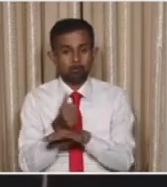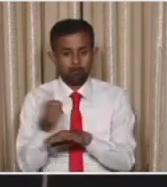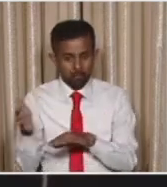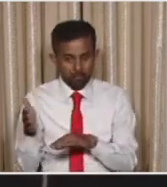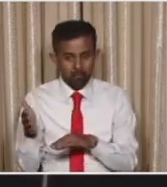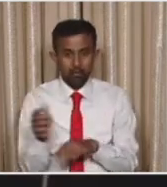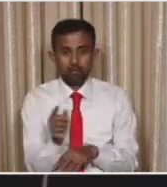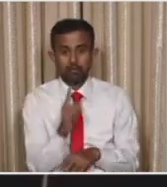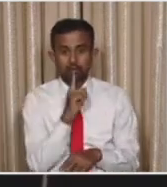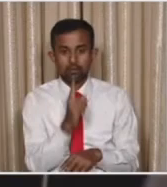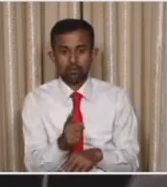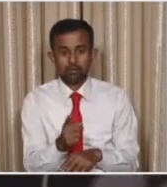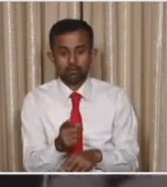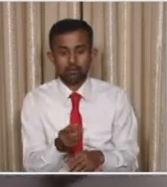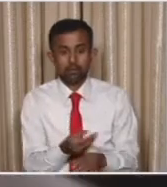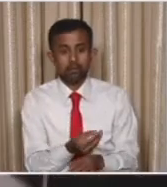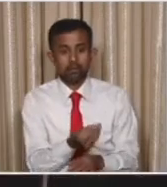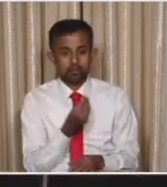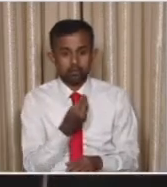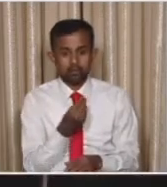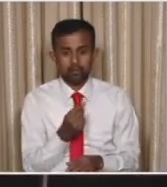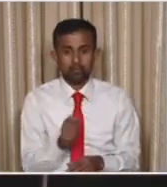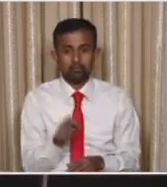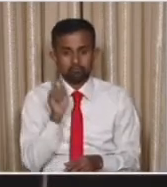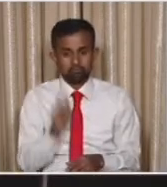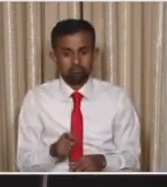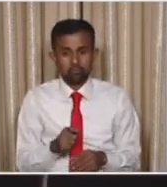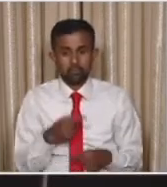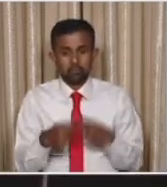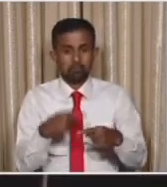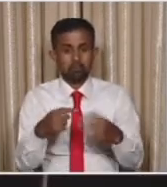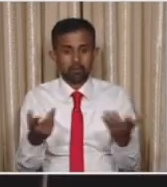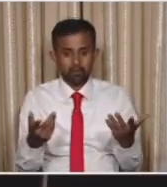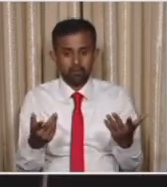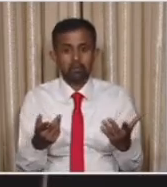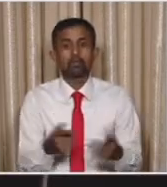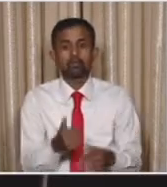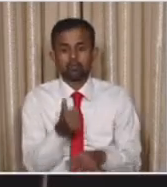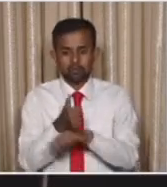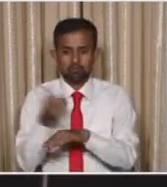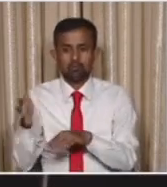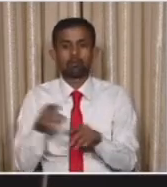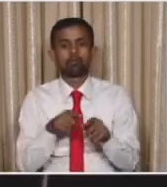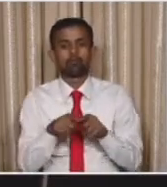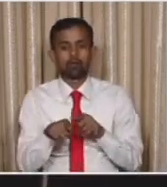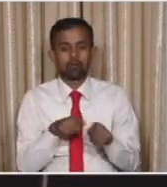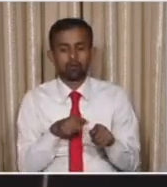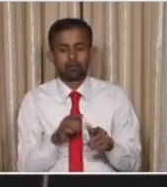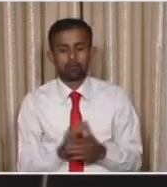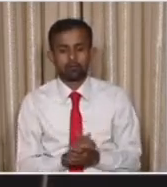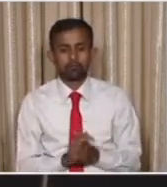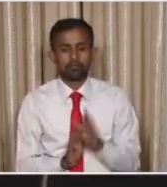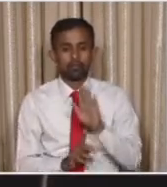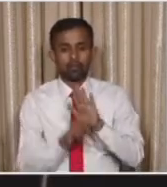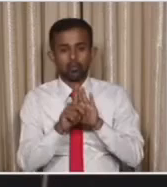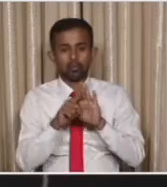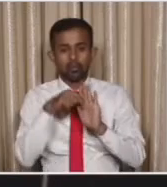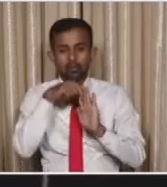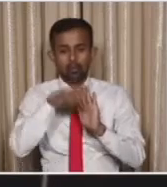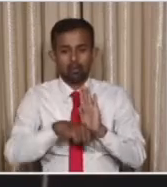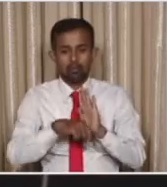අපහාසය යනු දුන්නු විනිශ්චයක් නොකිරීම අපහාසයකි. මං අහනවා එනම් උතුරේත්